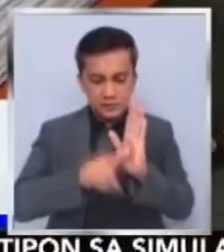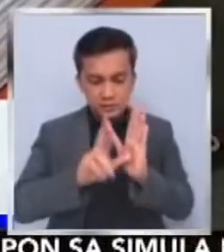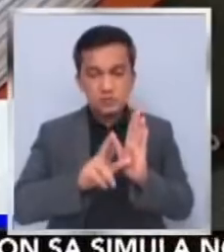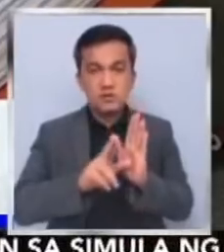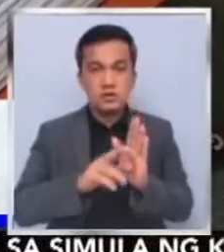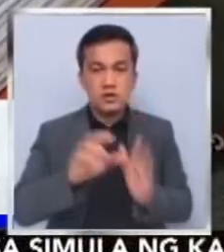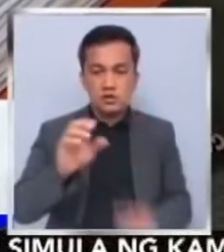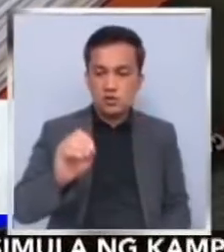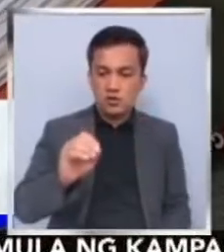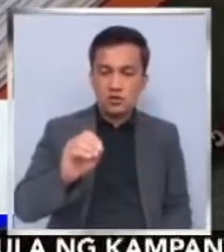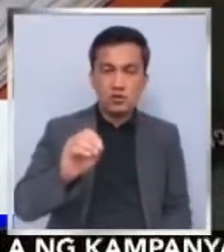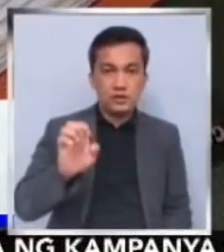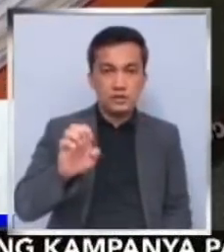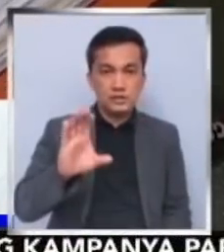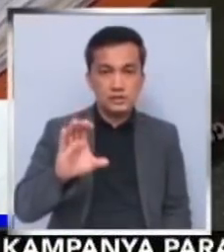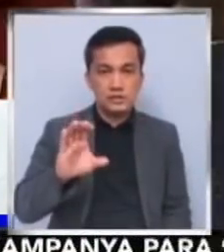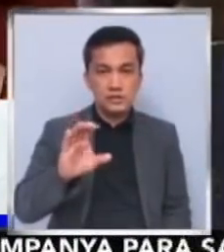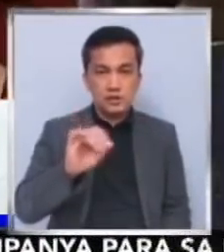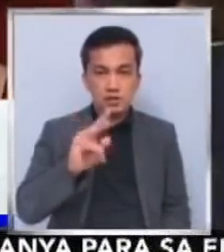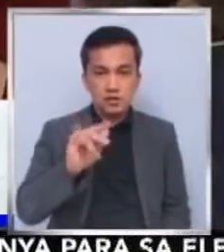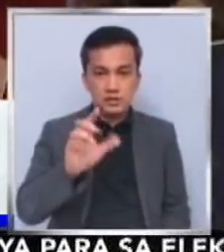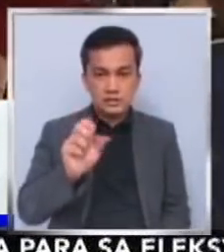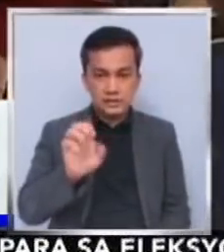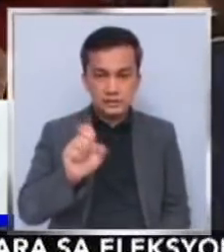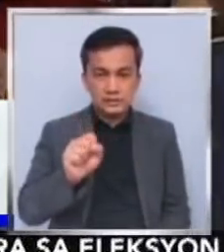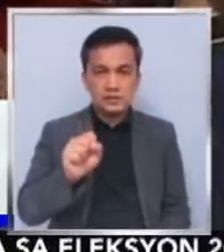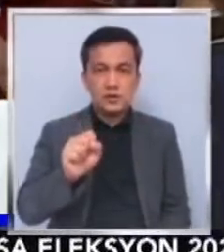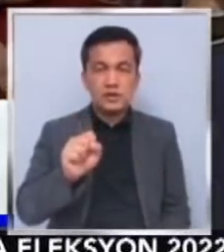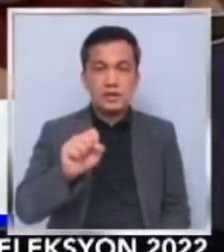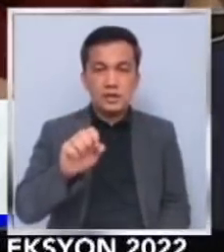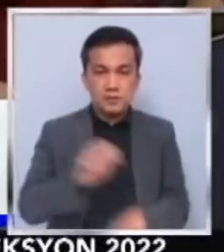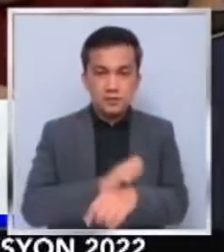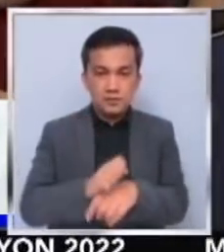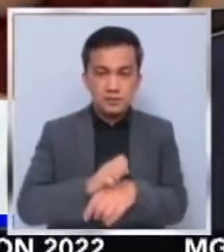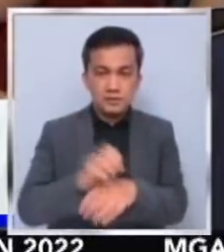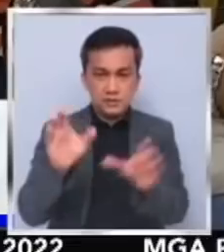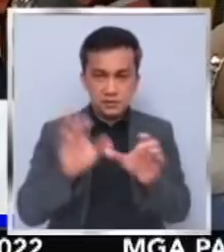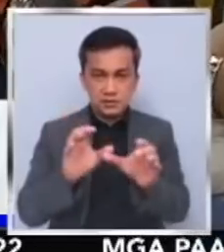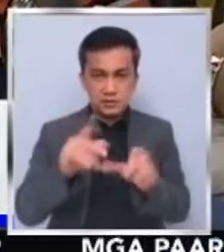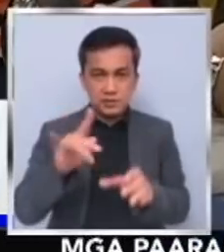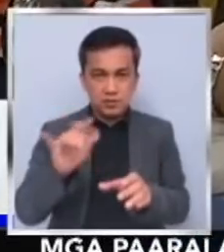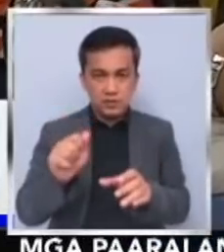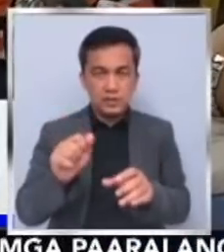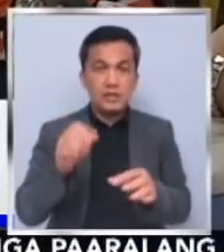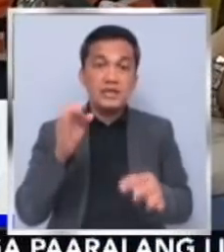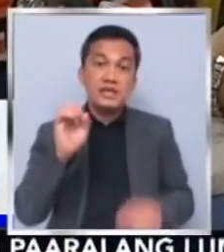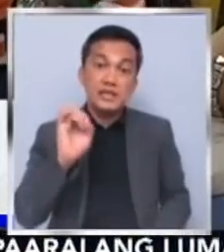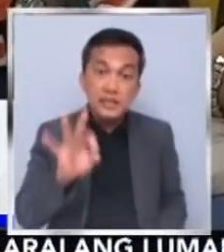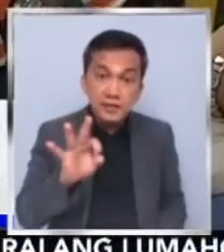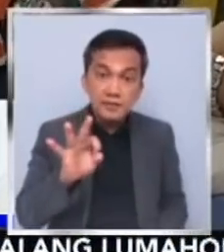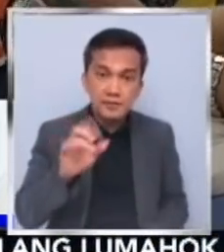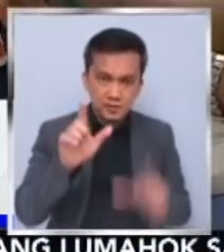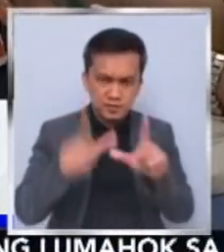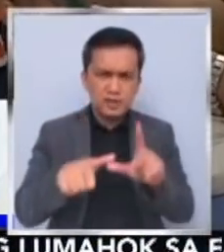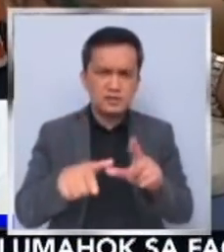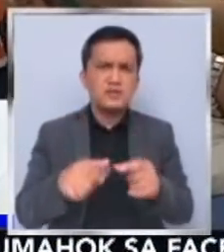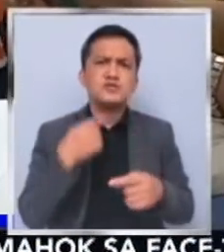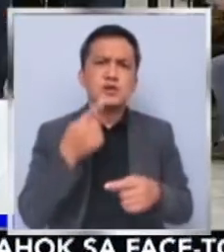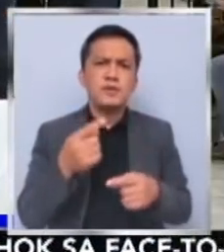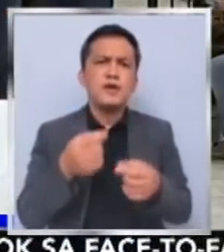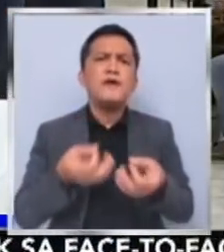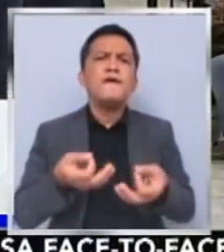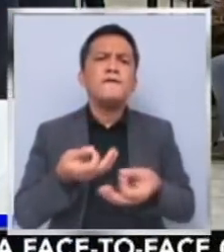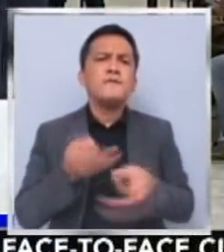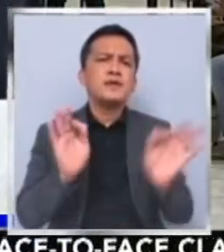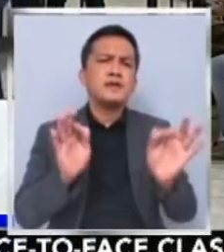o Overseas Employment Certificate sa POEA kung expired na ito. Libre ito ayon sa POEA